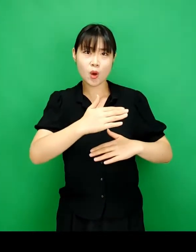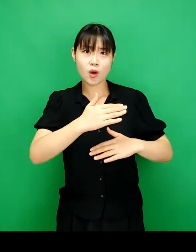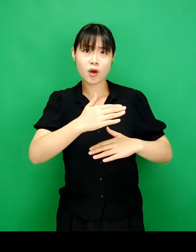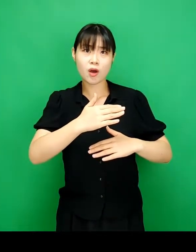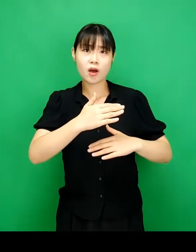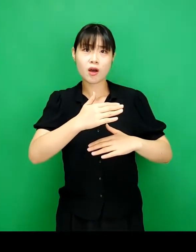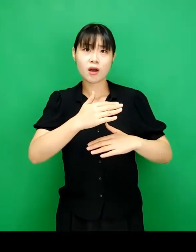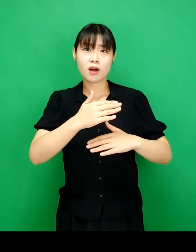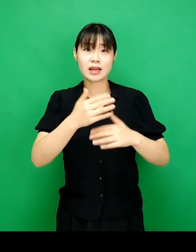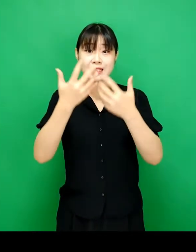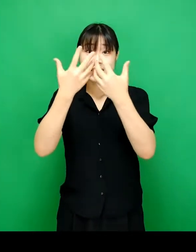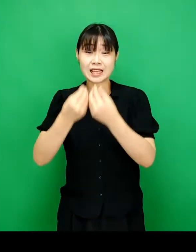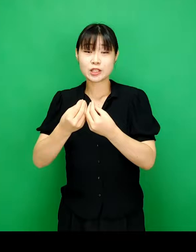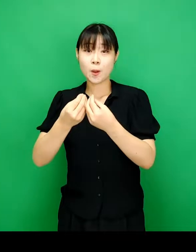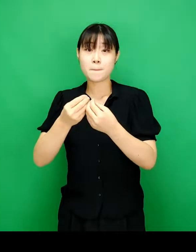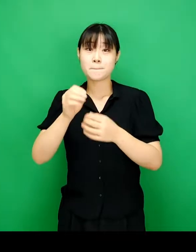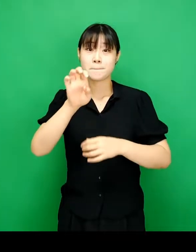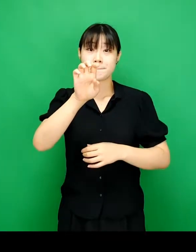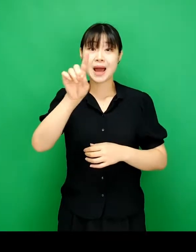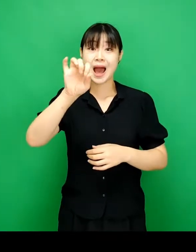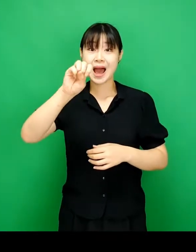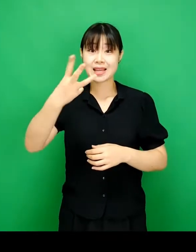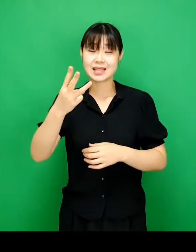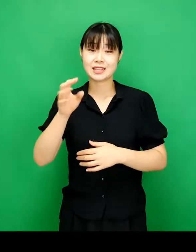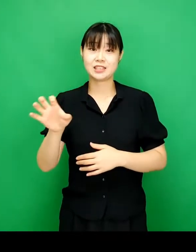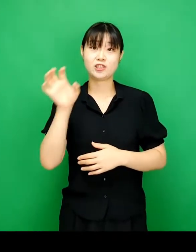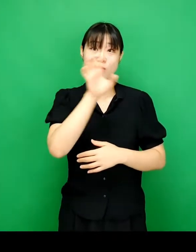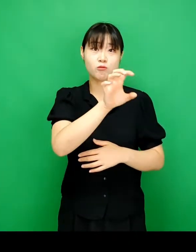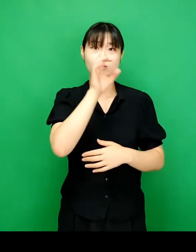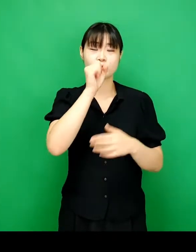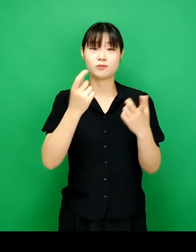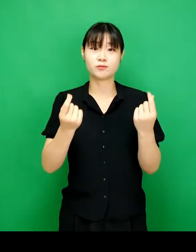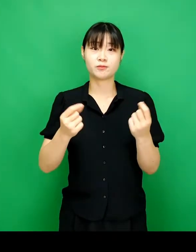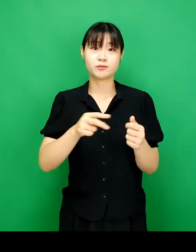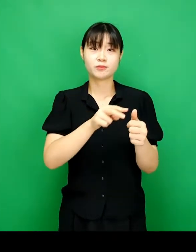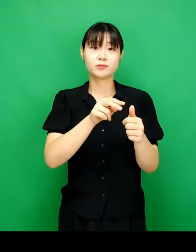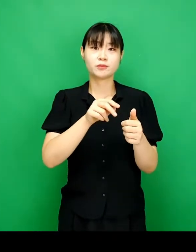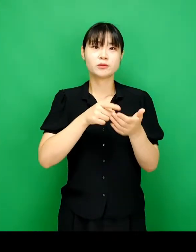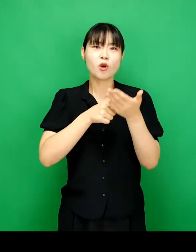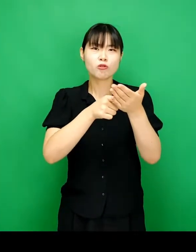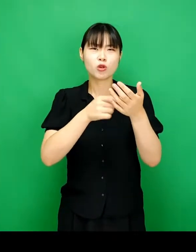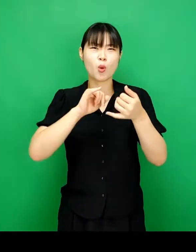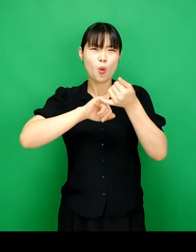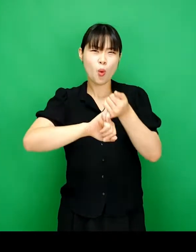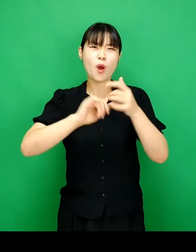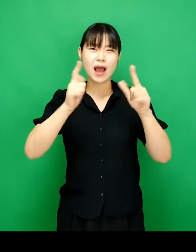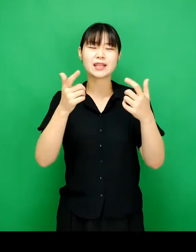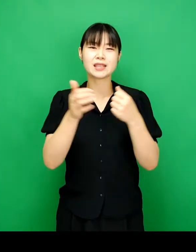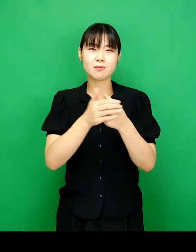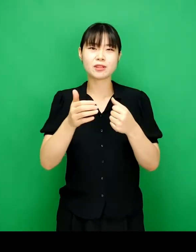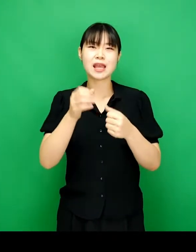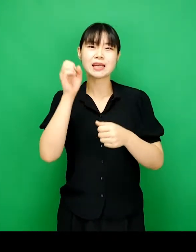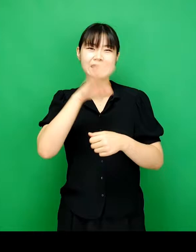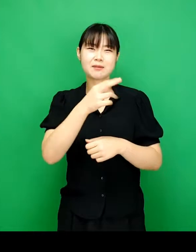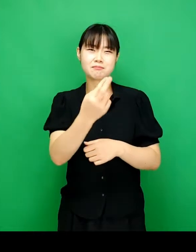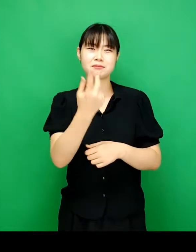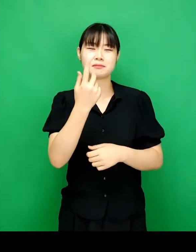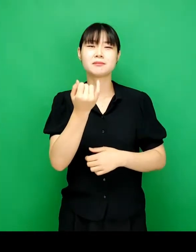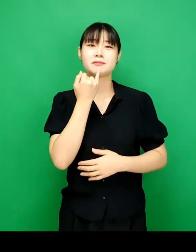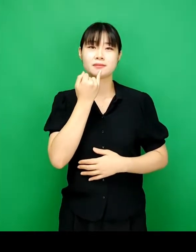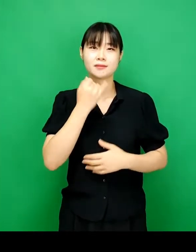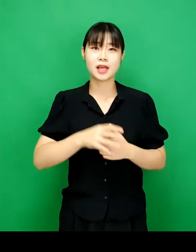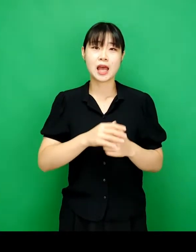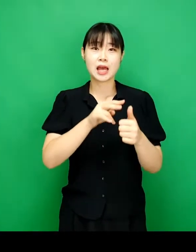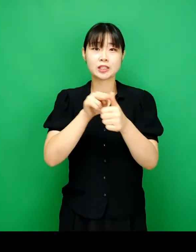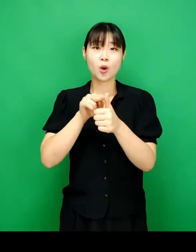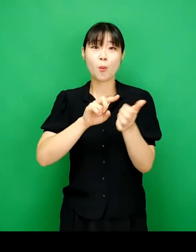양식을 사례처럼 파일로 첨부하는 것도 방법입니다. 청구서의 필수 항목은 아니므로 빈칸으로 두셔도